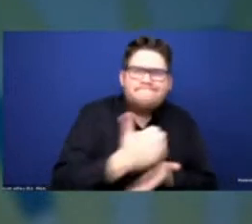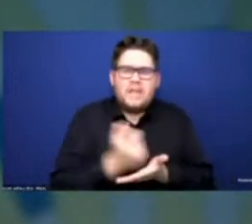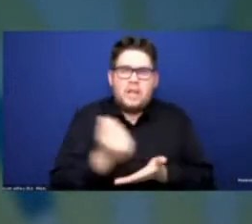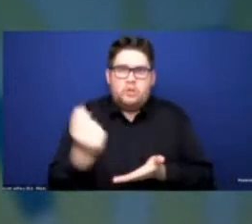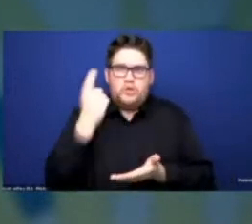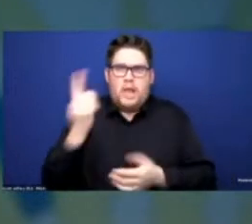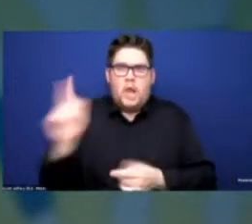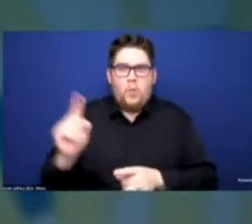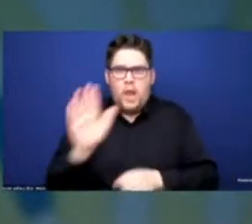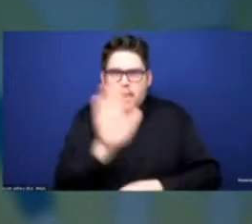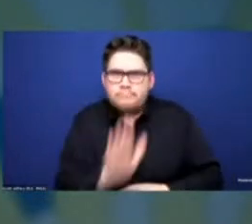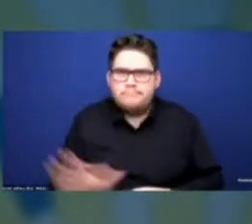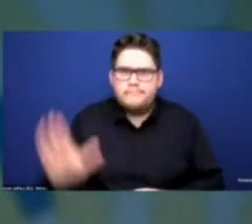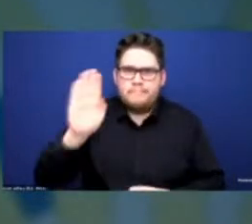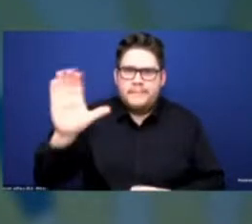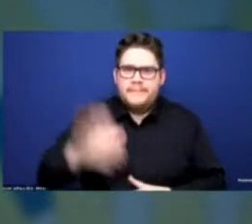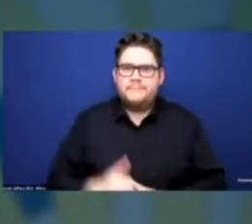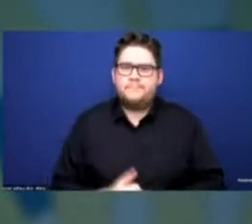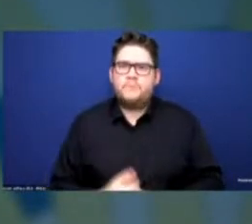布。